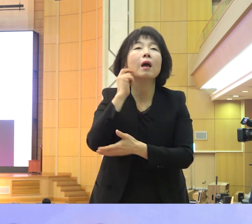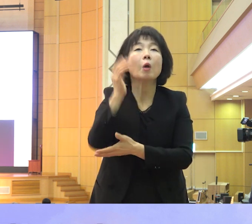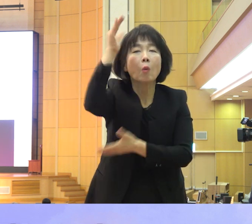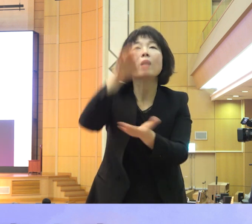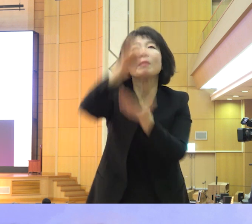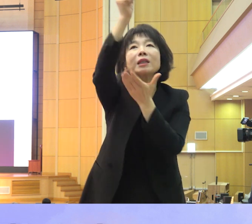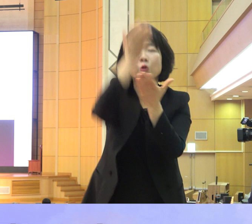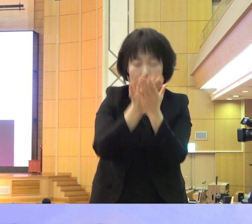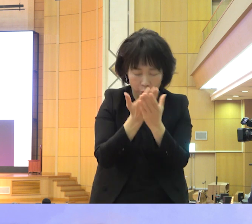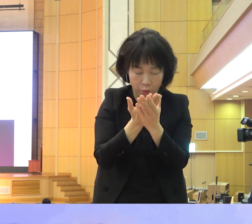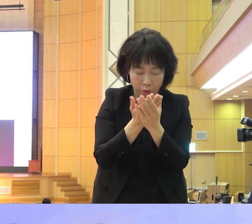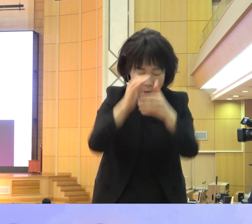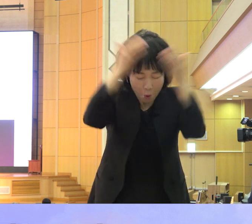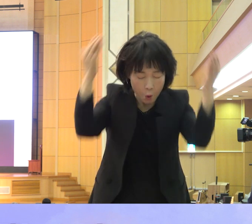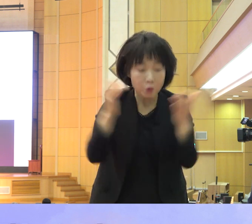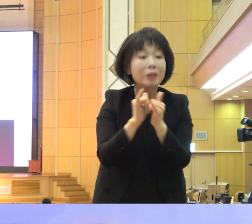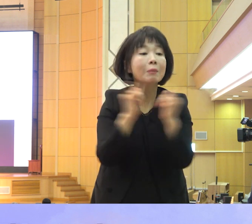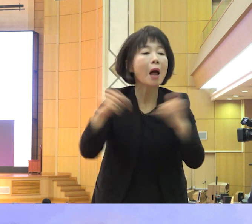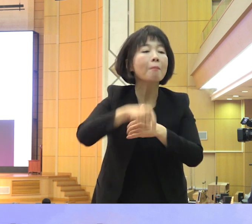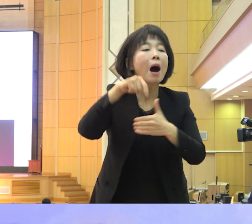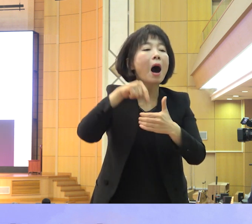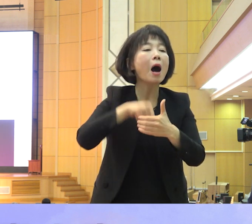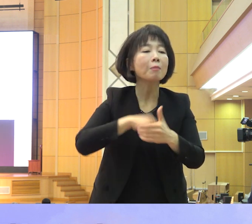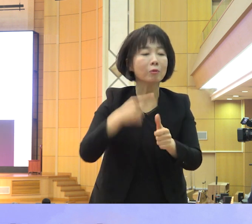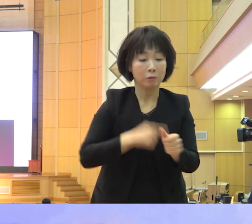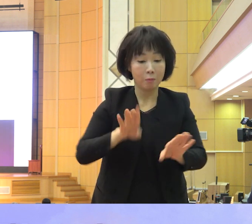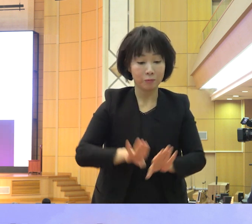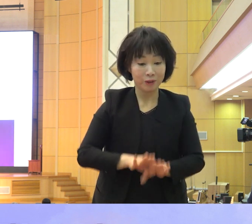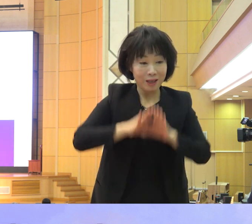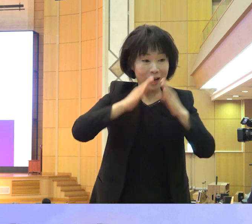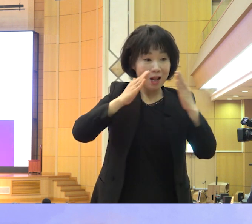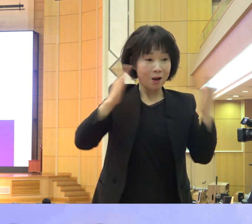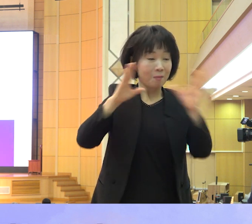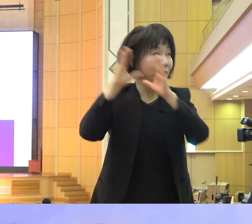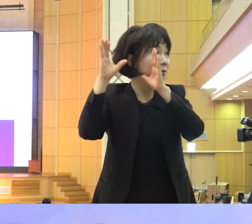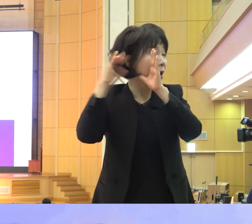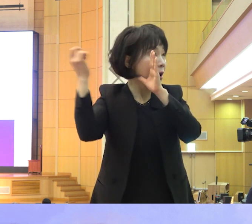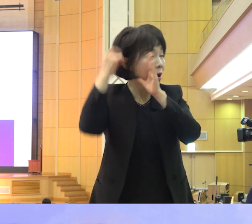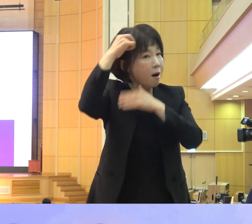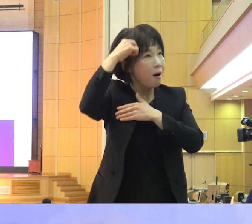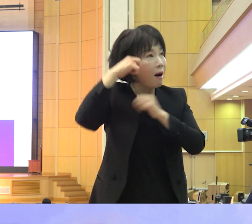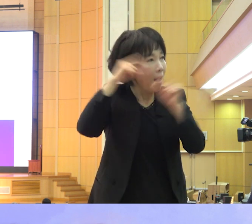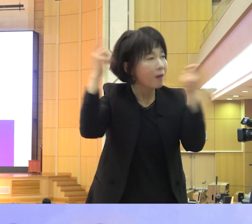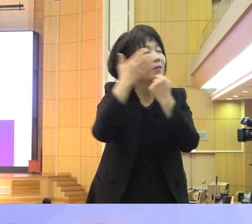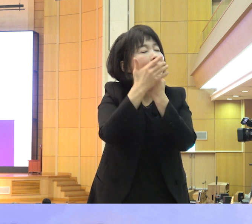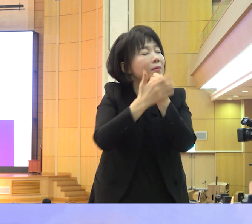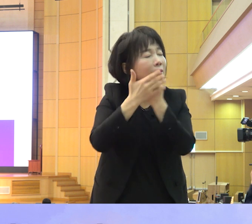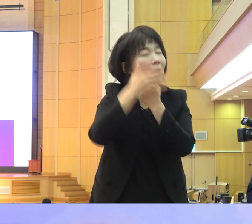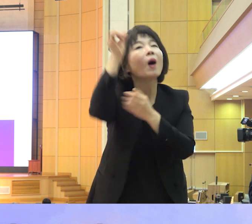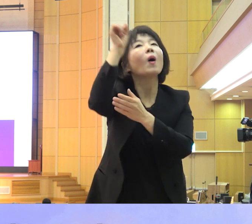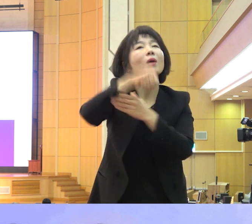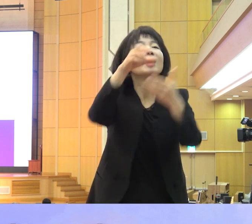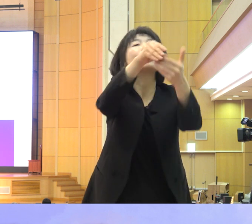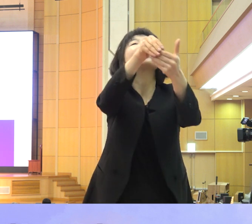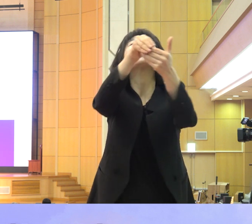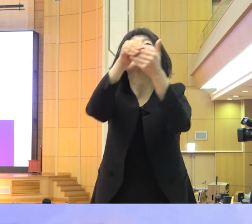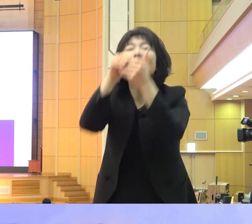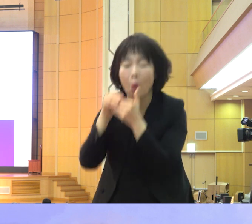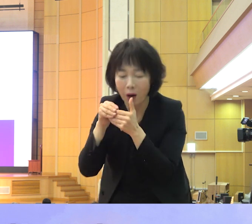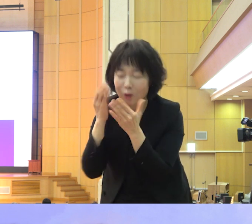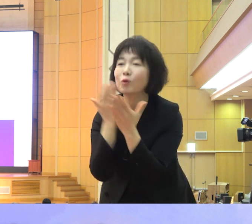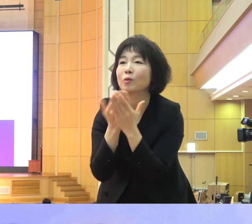영광 받아주시고 모든 성도님들의 마음문이 활짝 열려지는 은혜로운 찬양이 될 수 있도록 인도하여